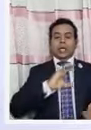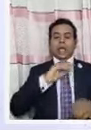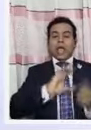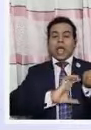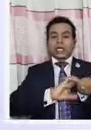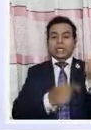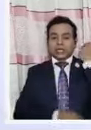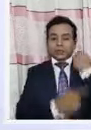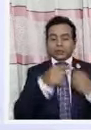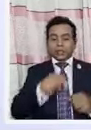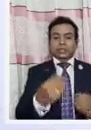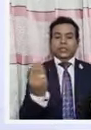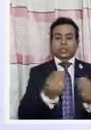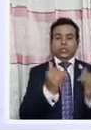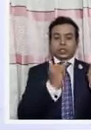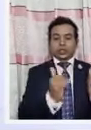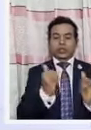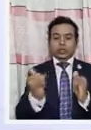বাড়িতে 5 জন।